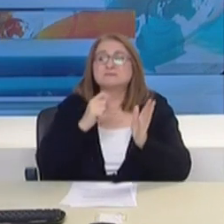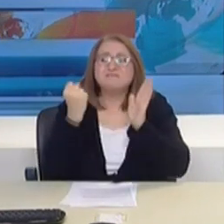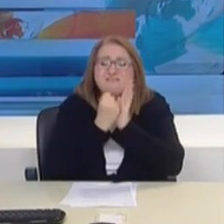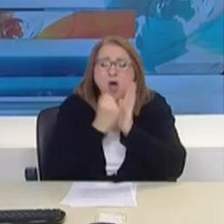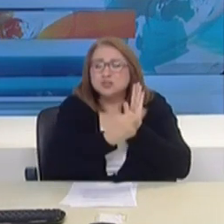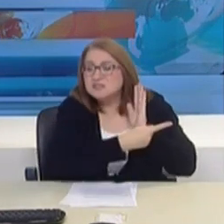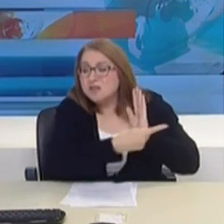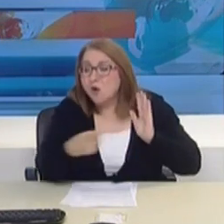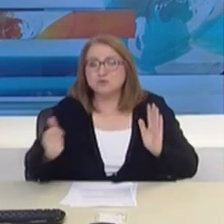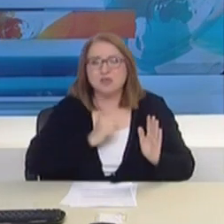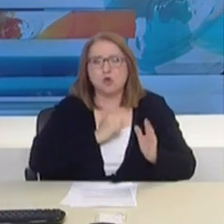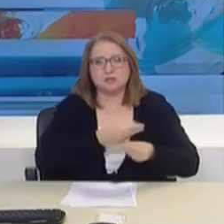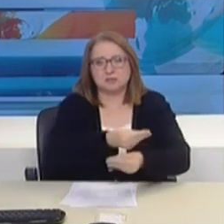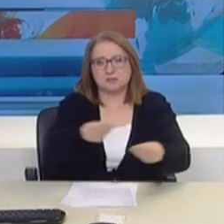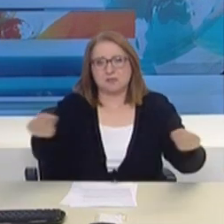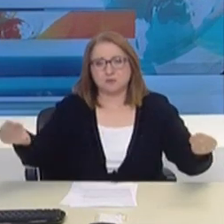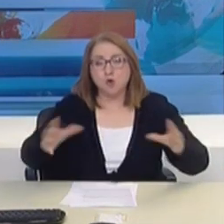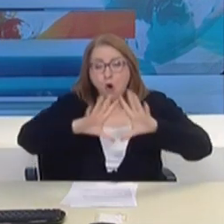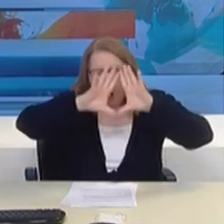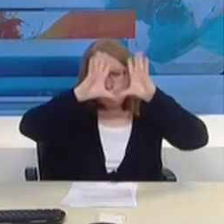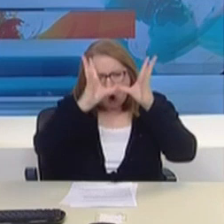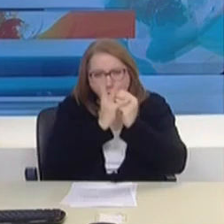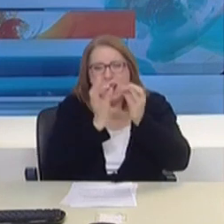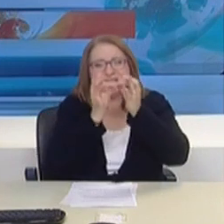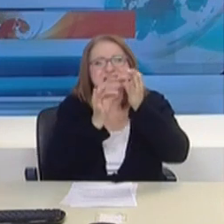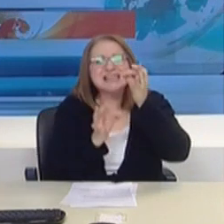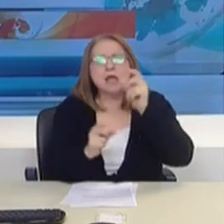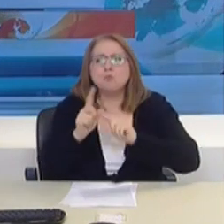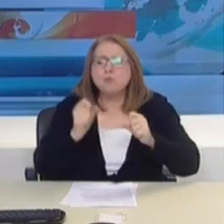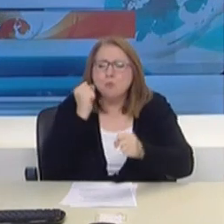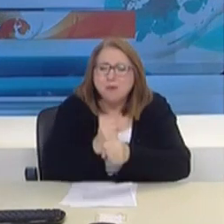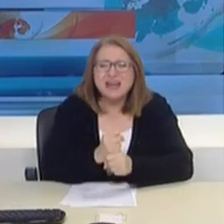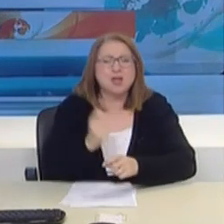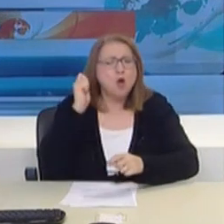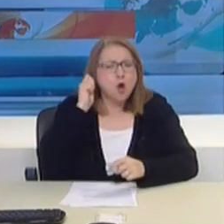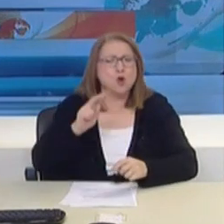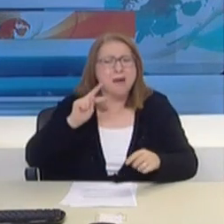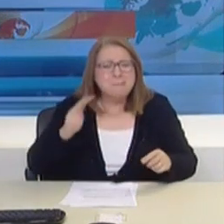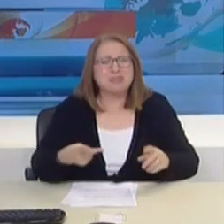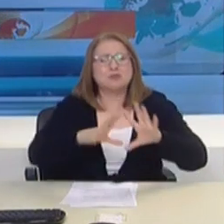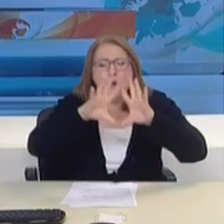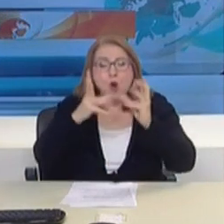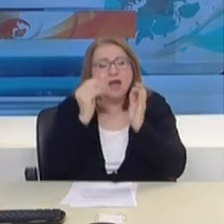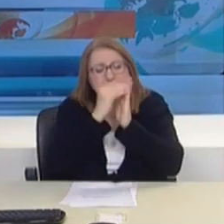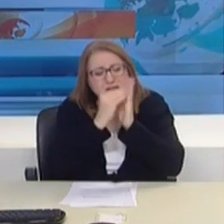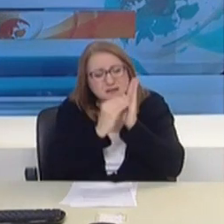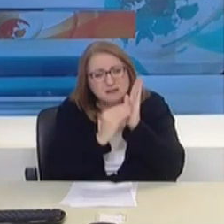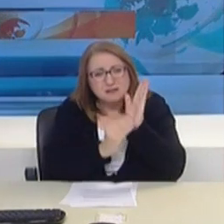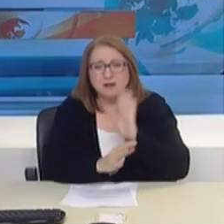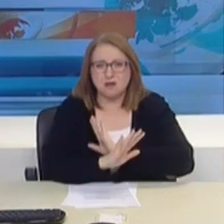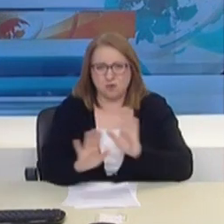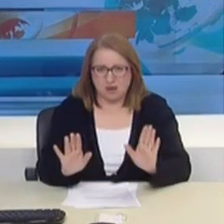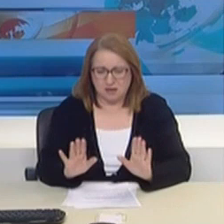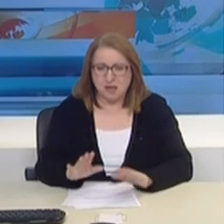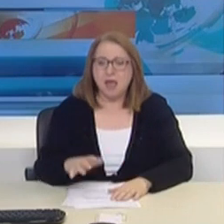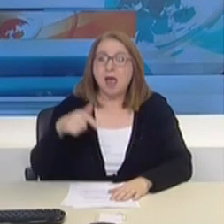απαραίτητα στοιχεία. Το τονίζω, όλα τα στοιχεία που προβλέπονται στην βεβαίωση Α. Επίσης, σας γνωρίζουμε ότι